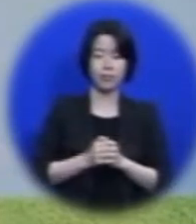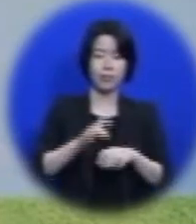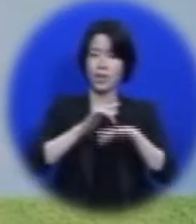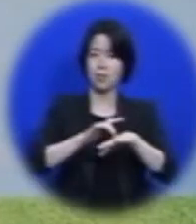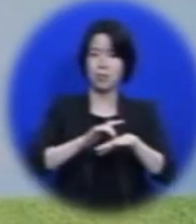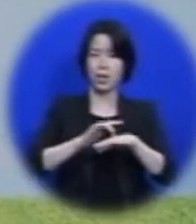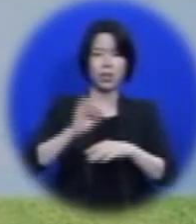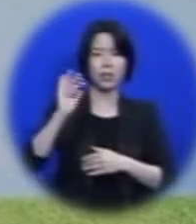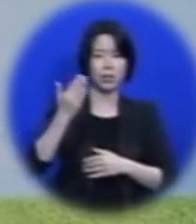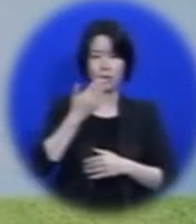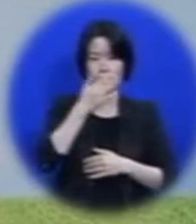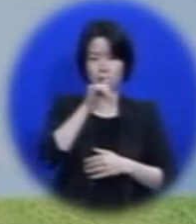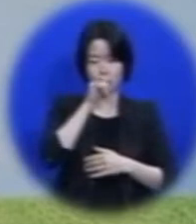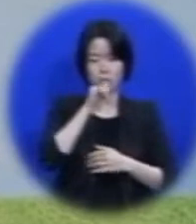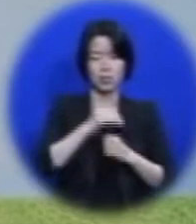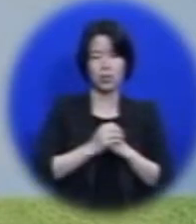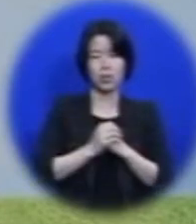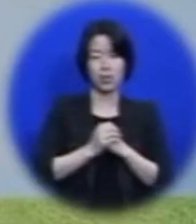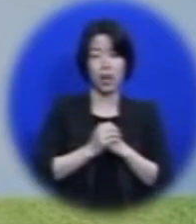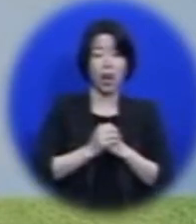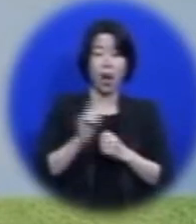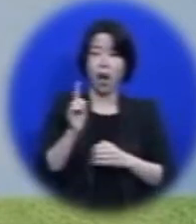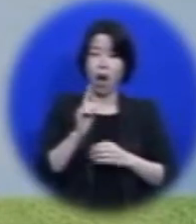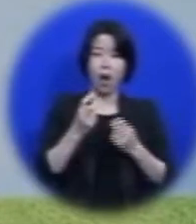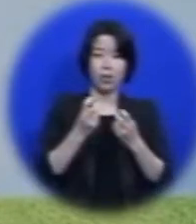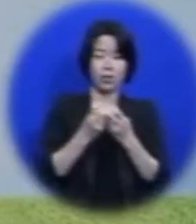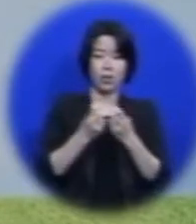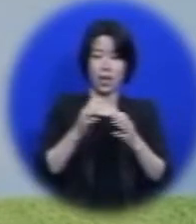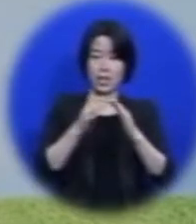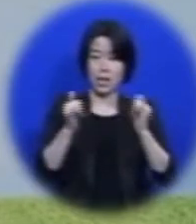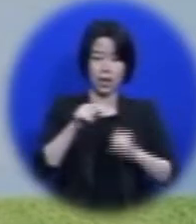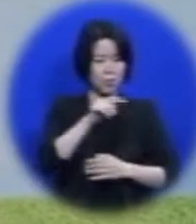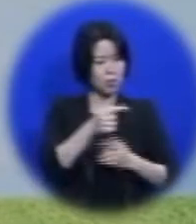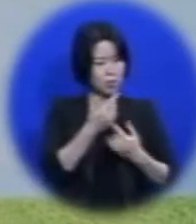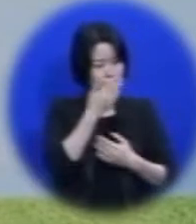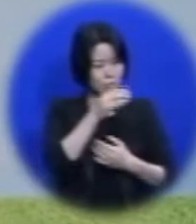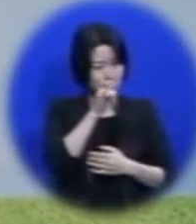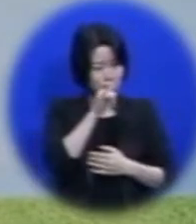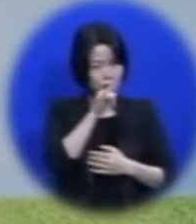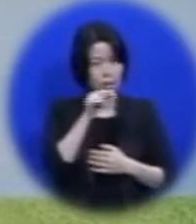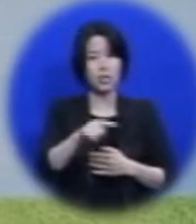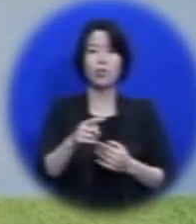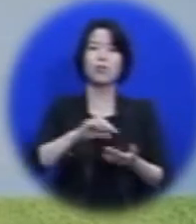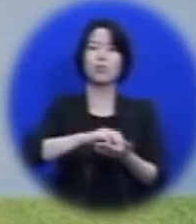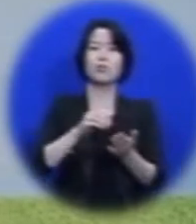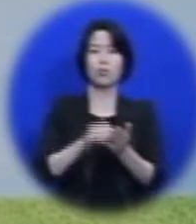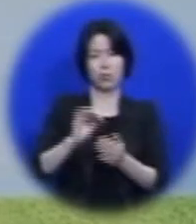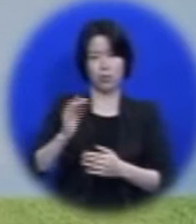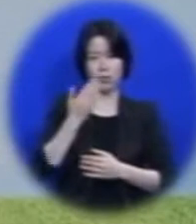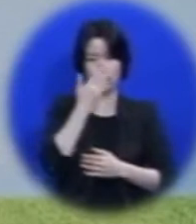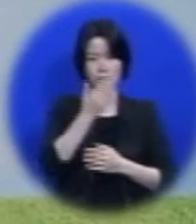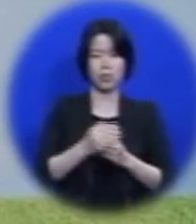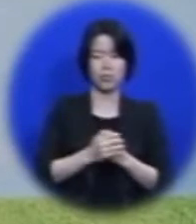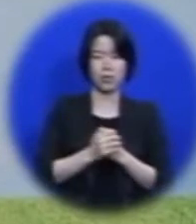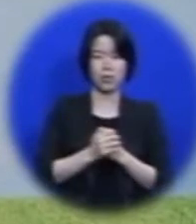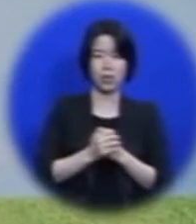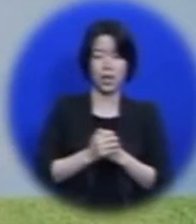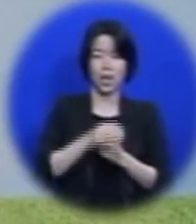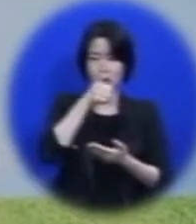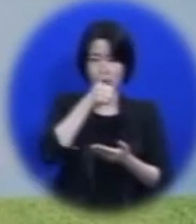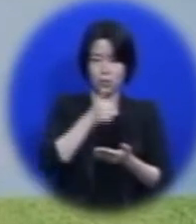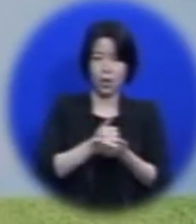마귀가 되어버린 거예요. 어떻게 사람이 이럴 수 있나? 이럴 지경이 되어버렸습니다.